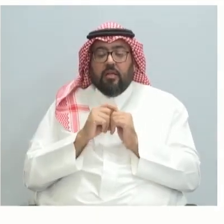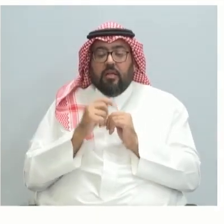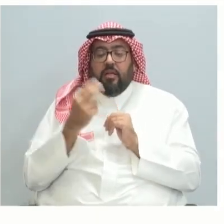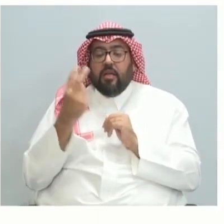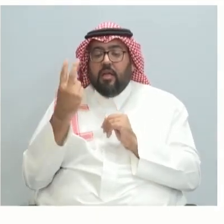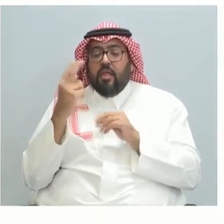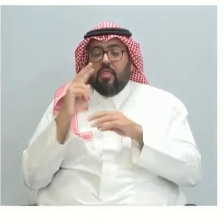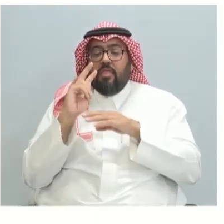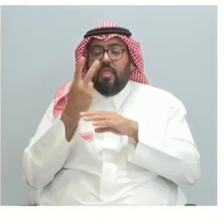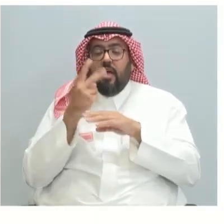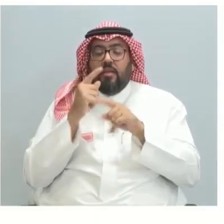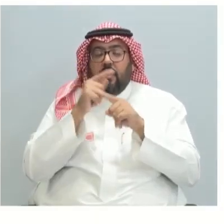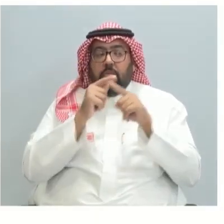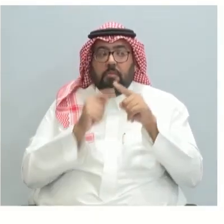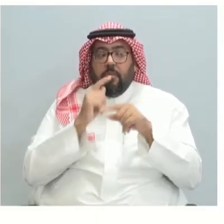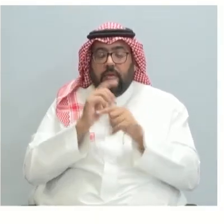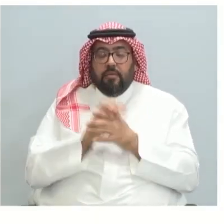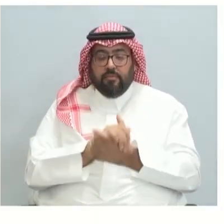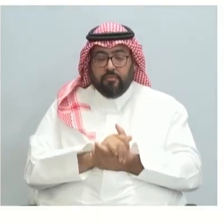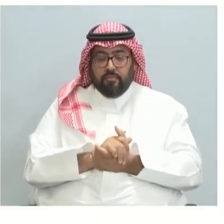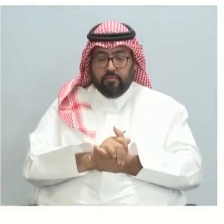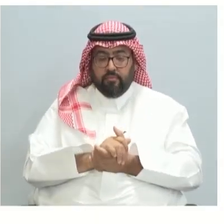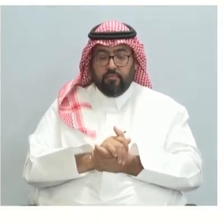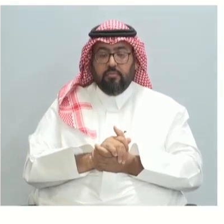12 في المئه